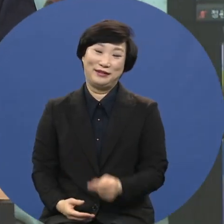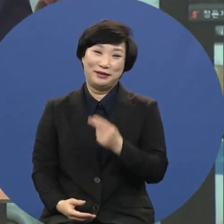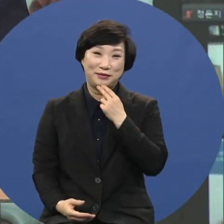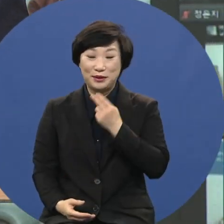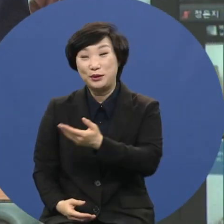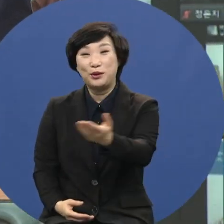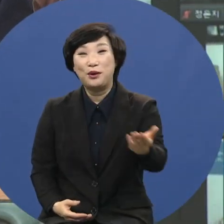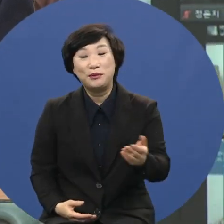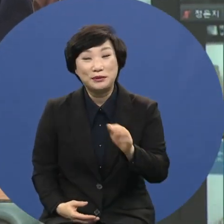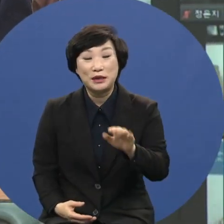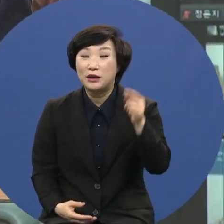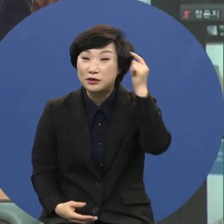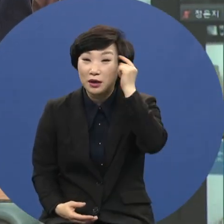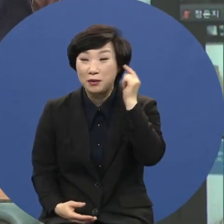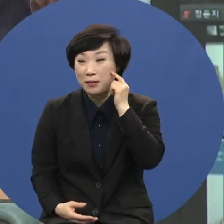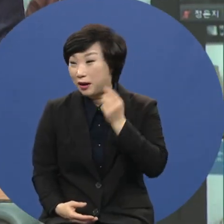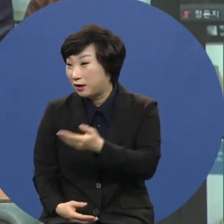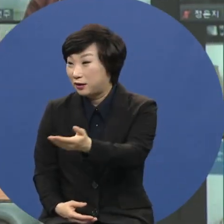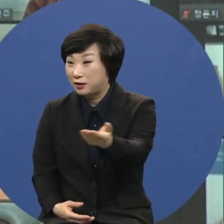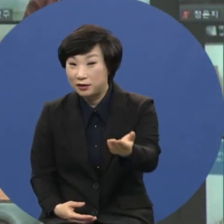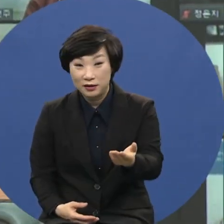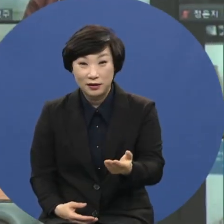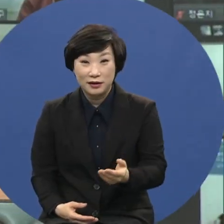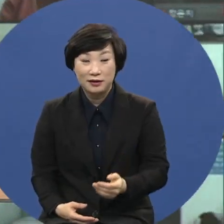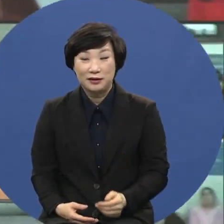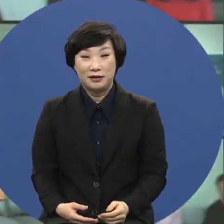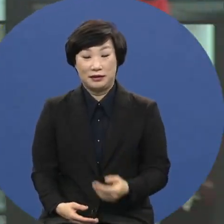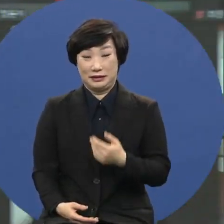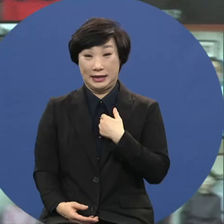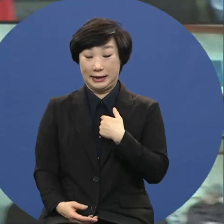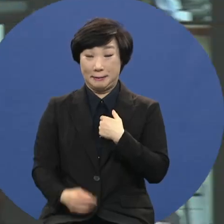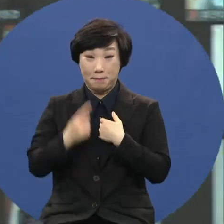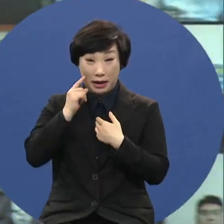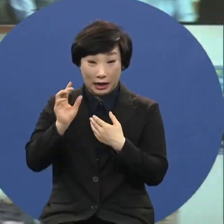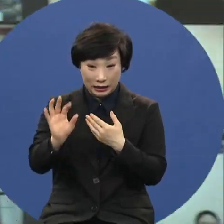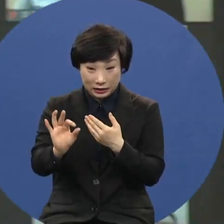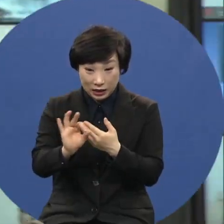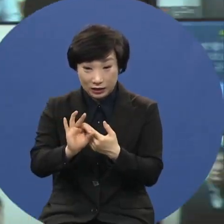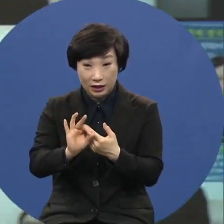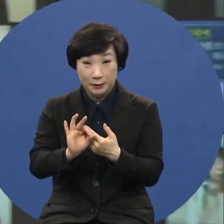여러분 한번 생각해 보셨어요? 내가 만약에